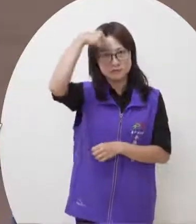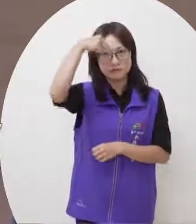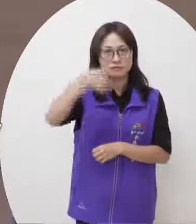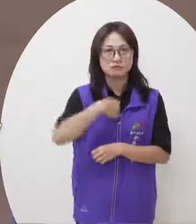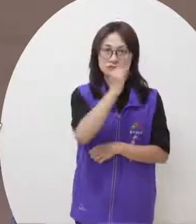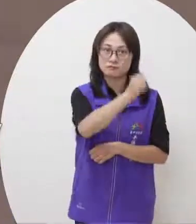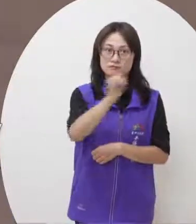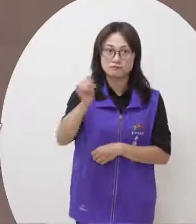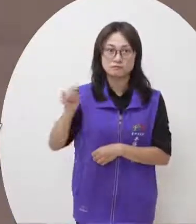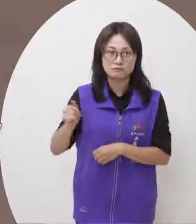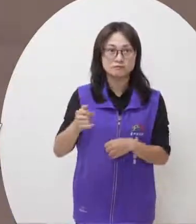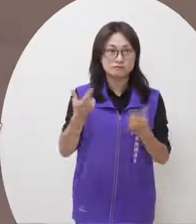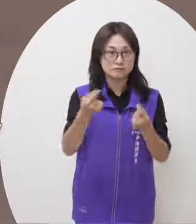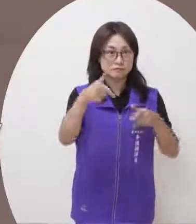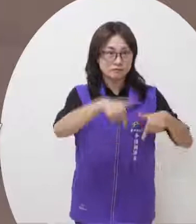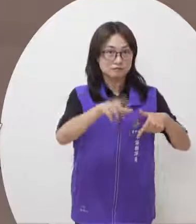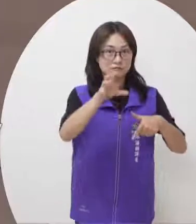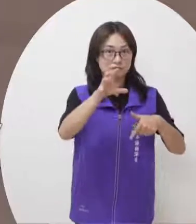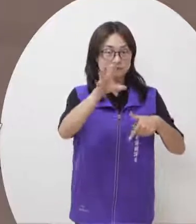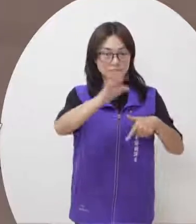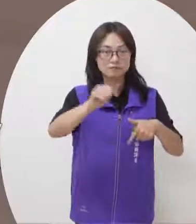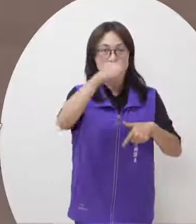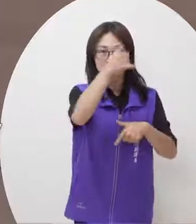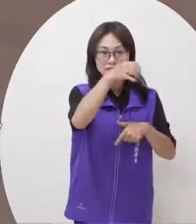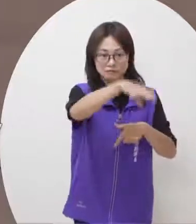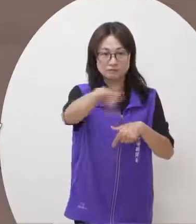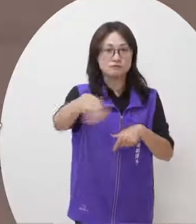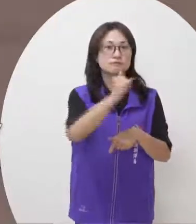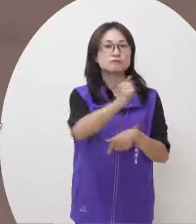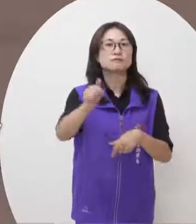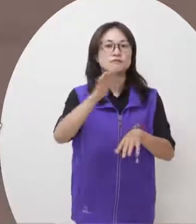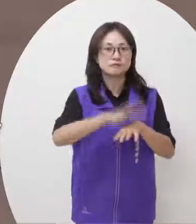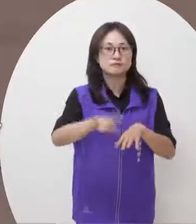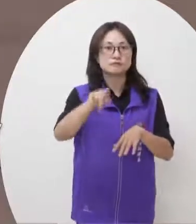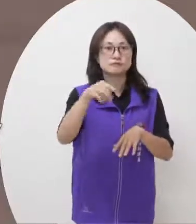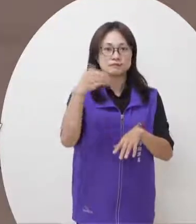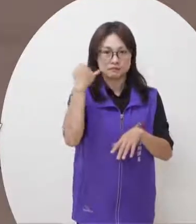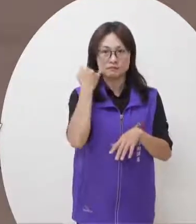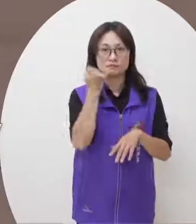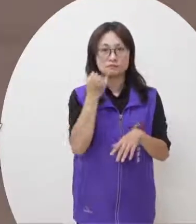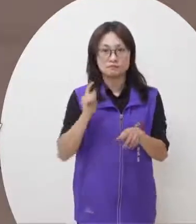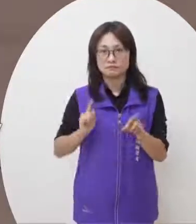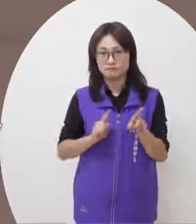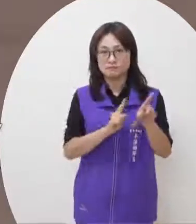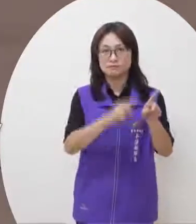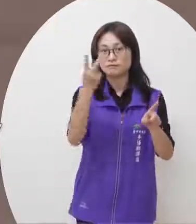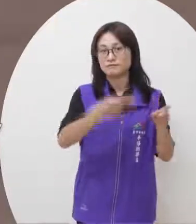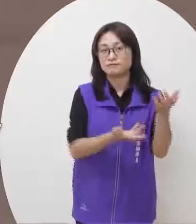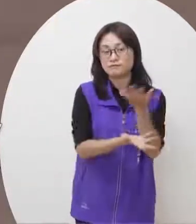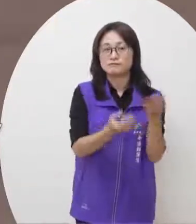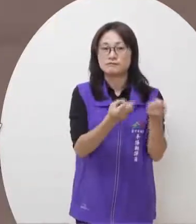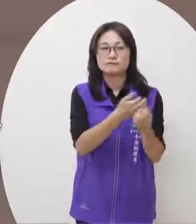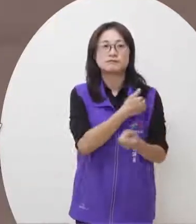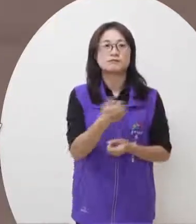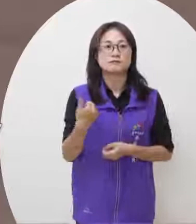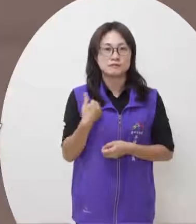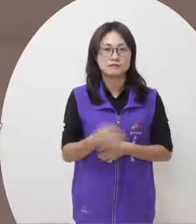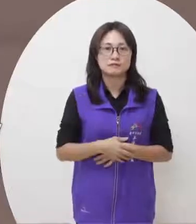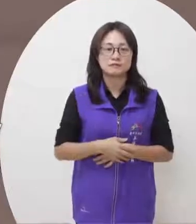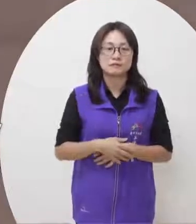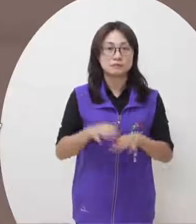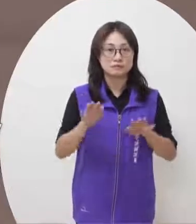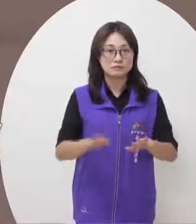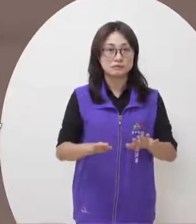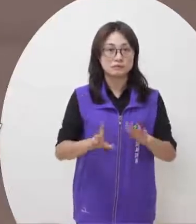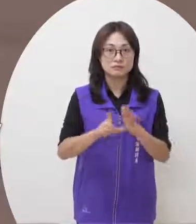在西屯区，也在西屯。那如果说大家不嫌麻烦，也可以跟着我走哈，一边还可以再谈。所以我晓得接下来临时动议大家